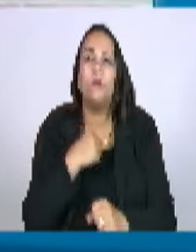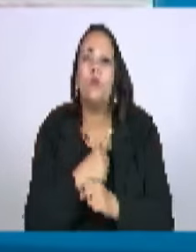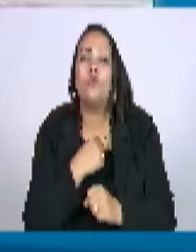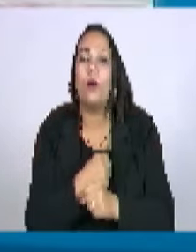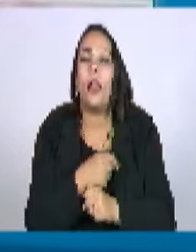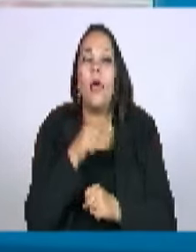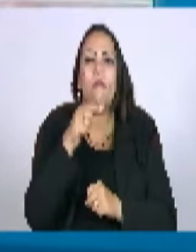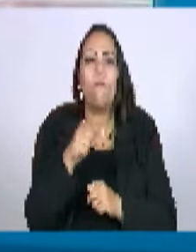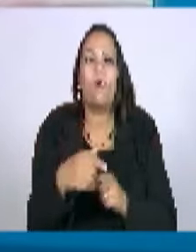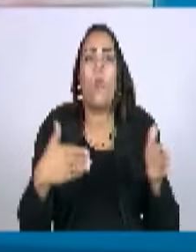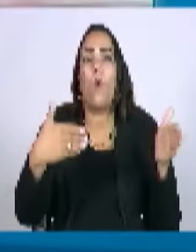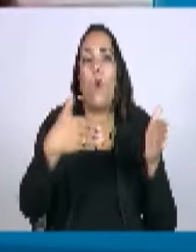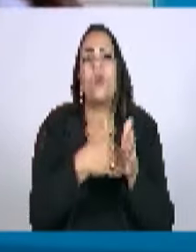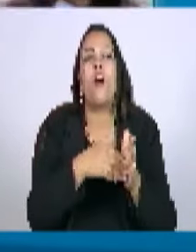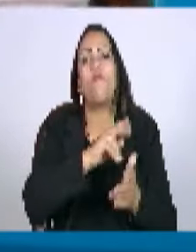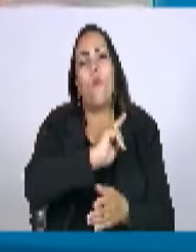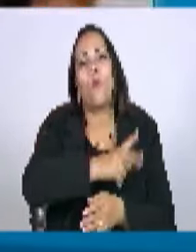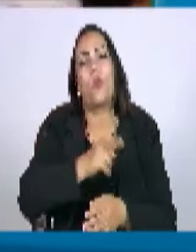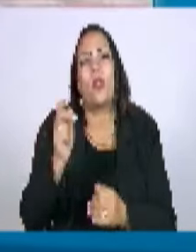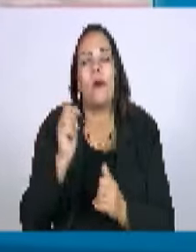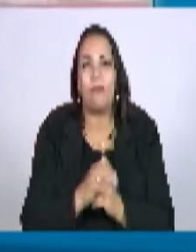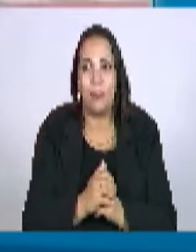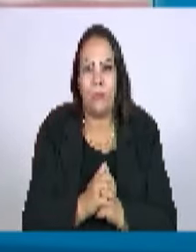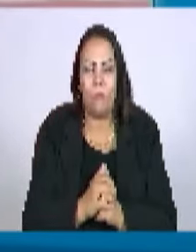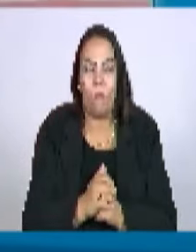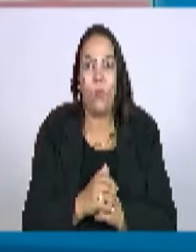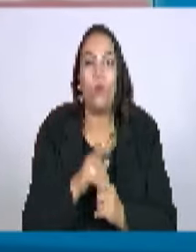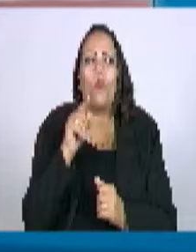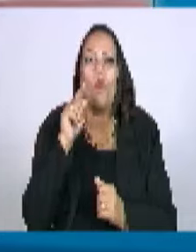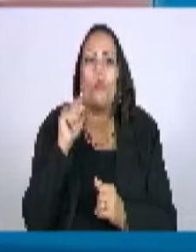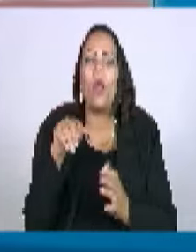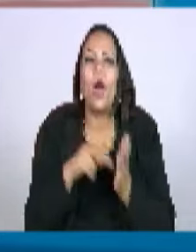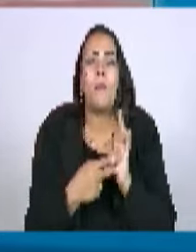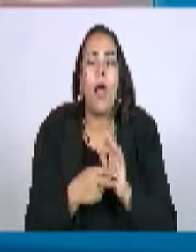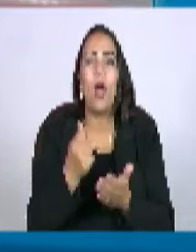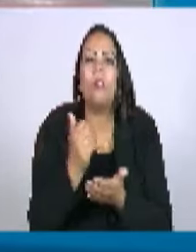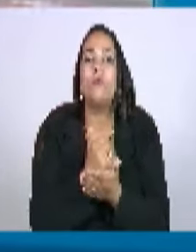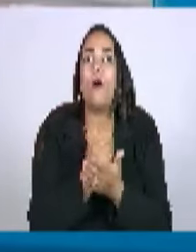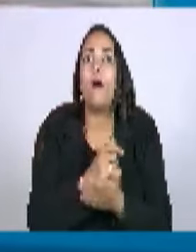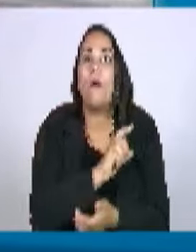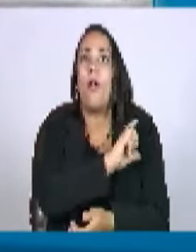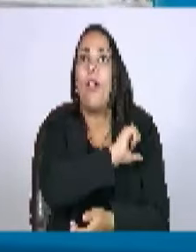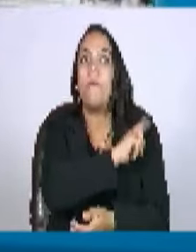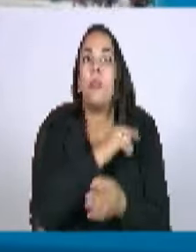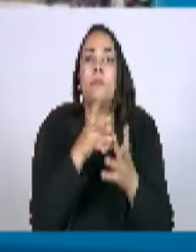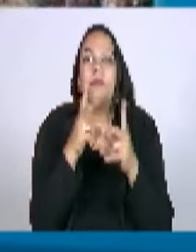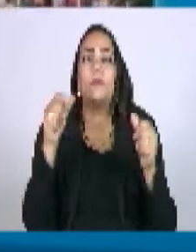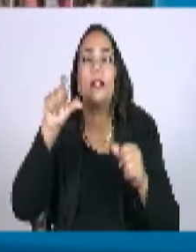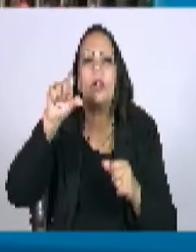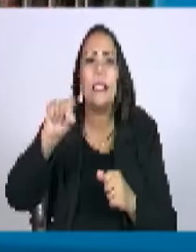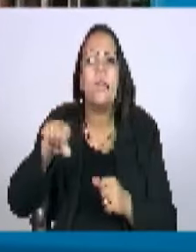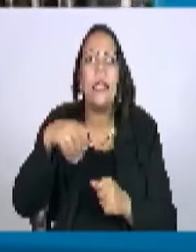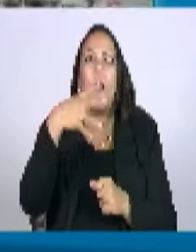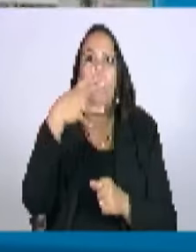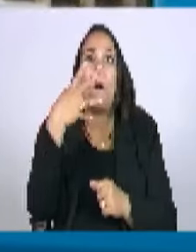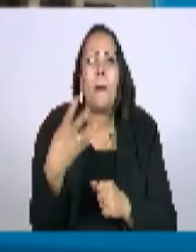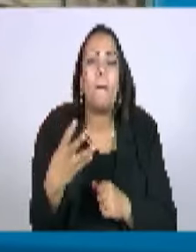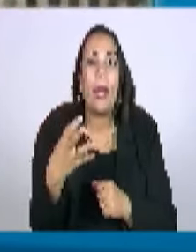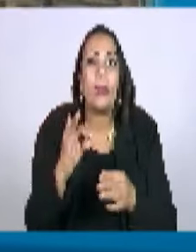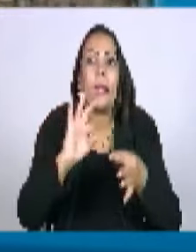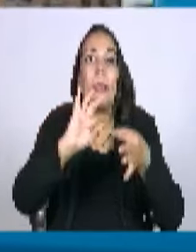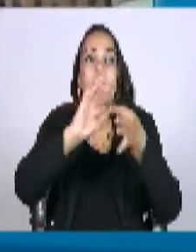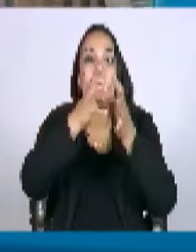في وظائف مختلفه وده افقد الاقتصاد الالماني 49 بليون